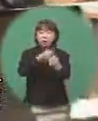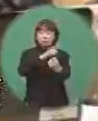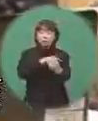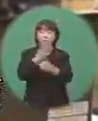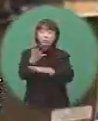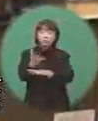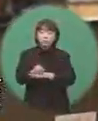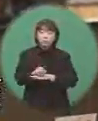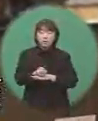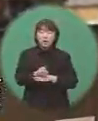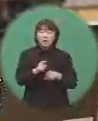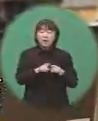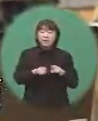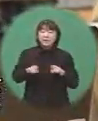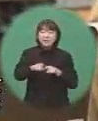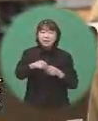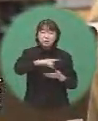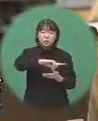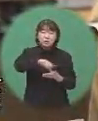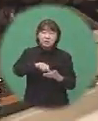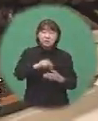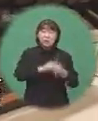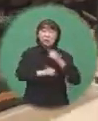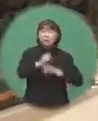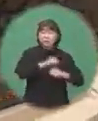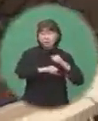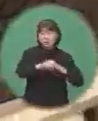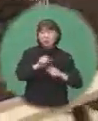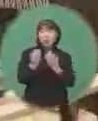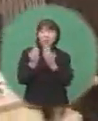や先進地域の取り組みなどを学びます。